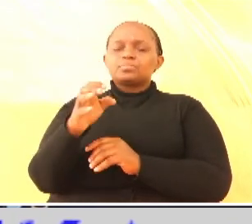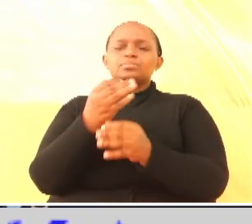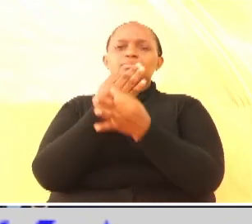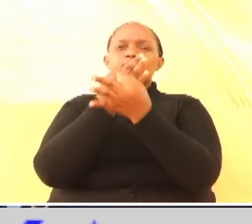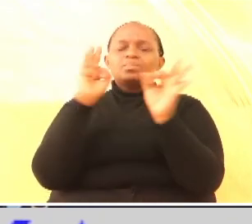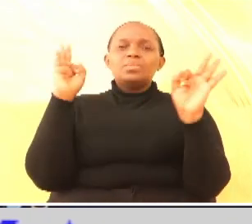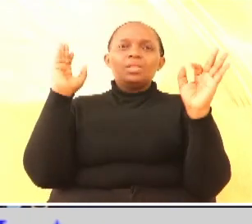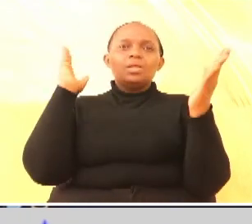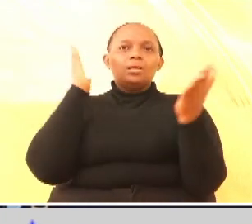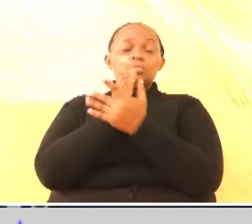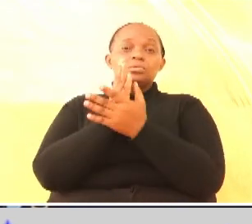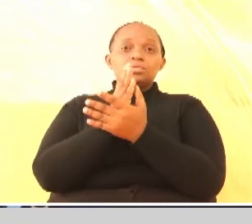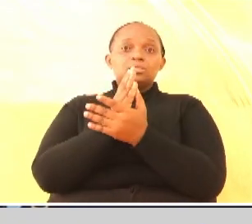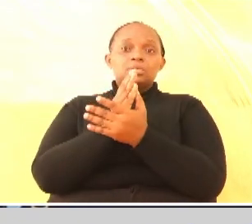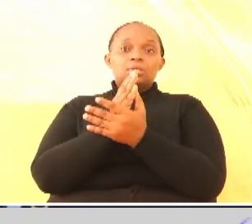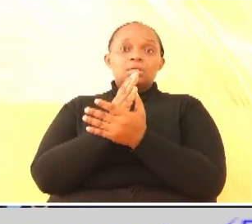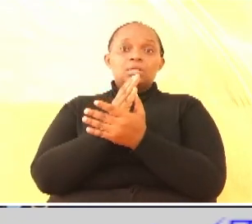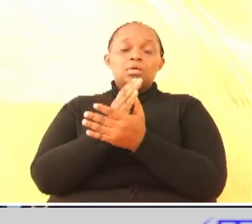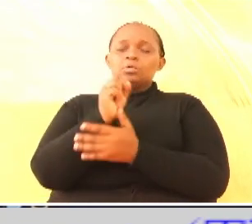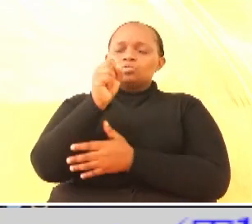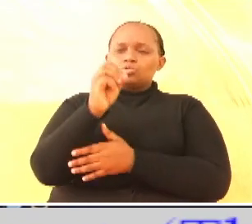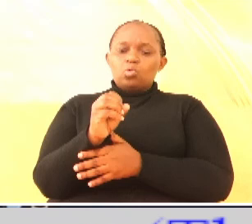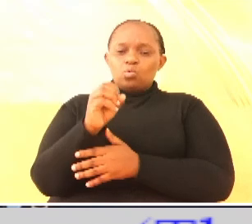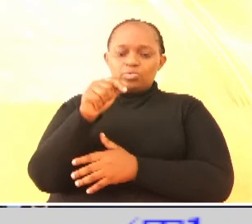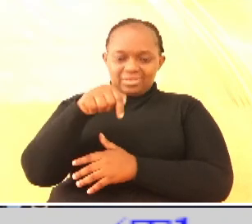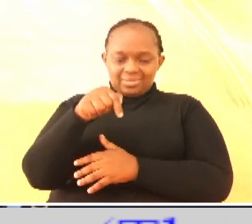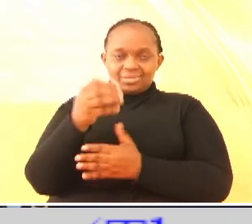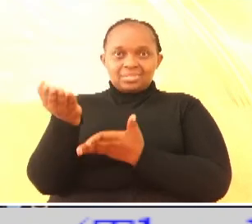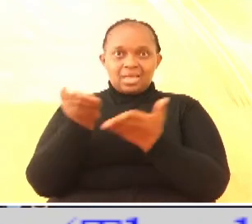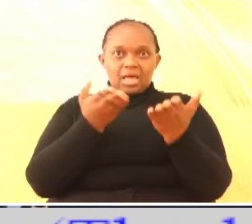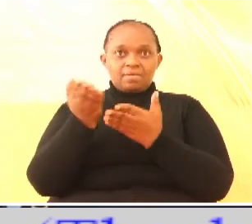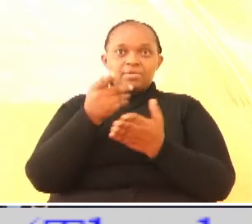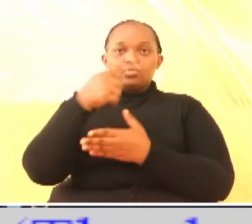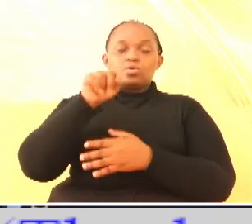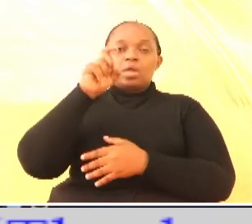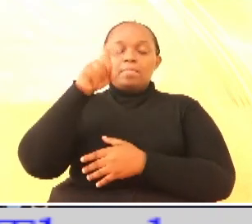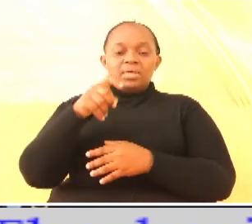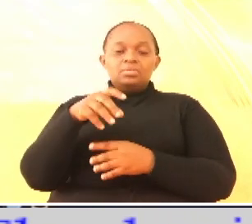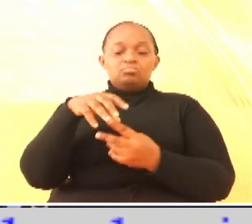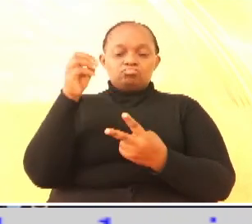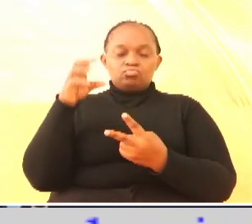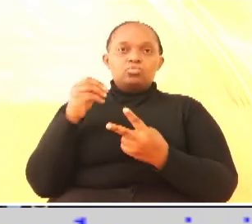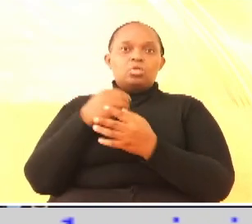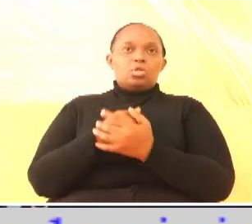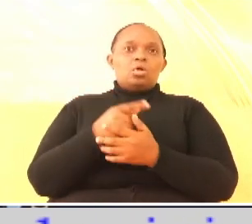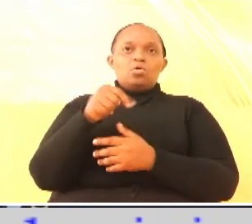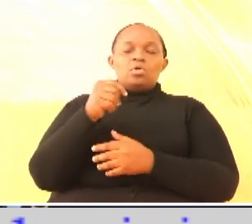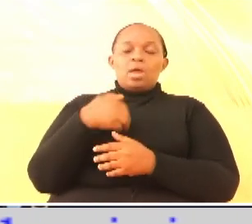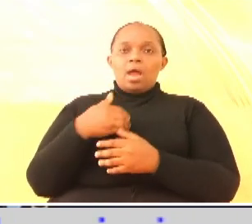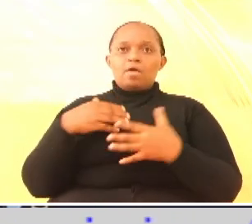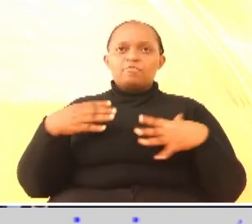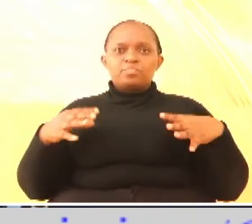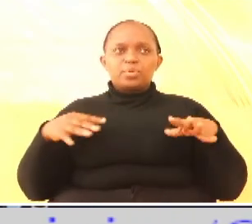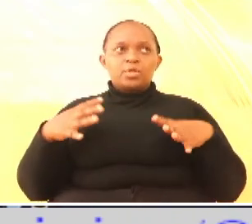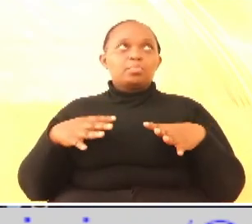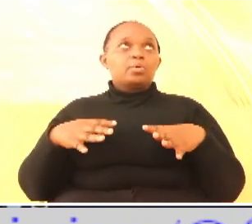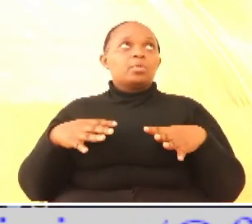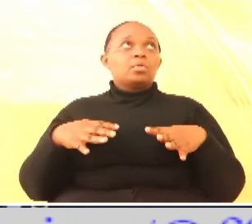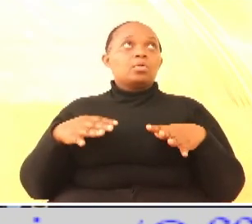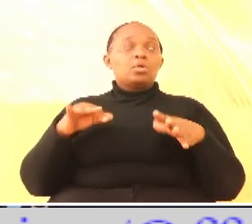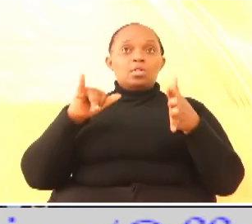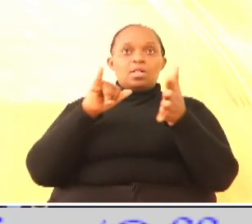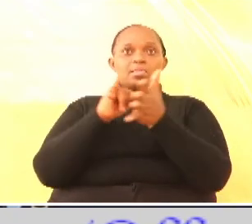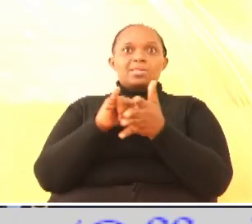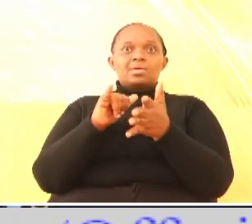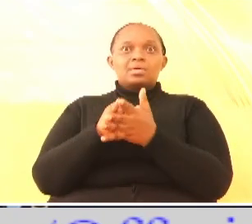So katika huduma hii lazima tuchague. Kuna watu wako katika kanisa wanafanya kazi ya Mungu na kuna zingine